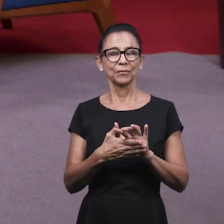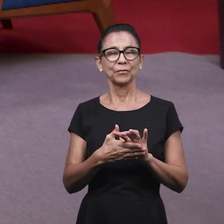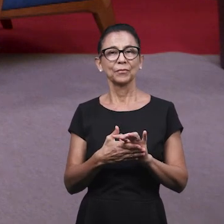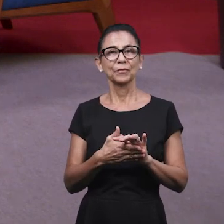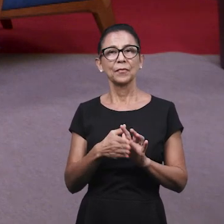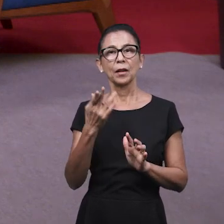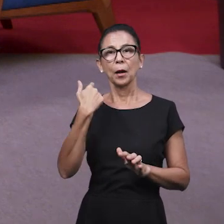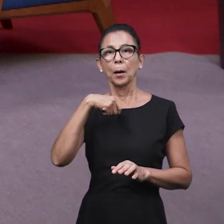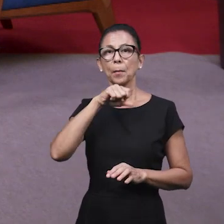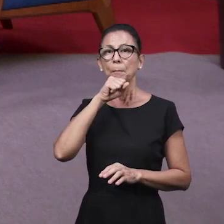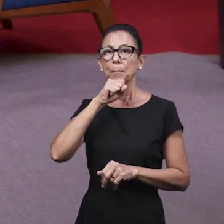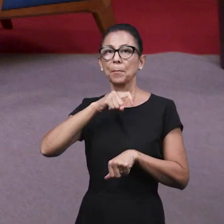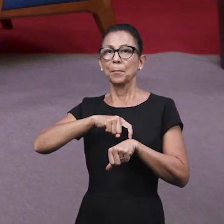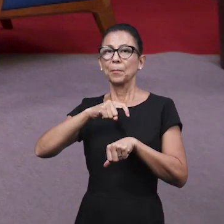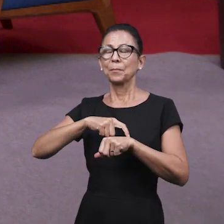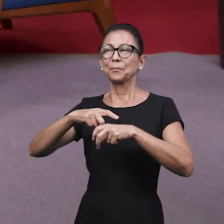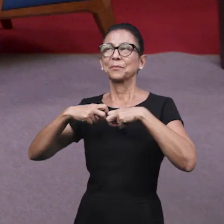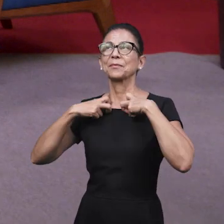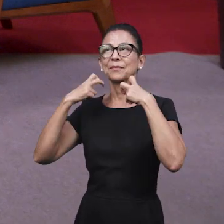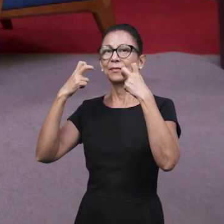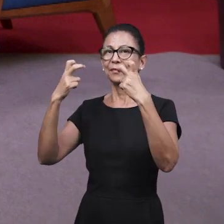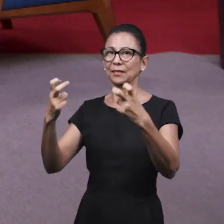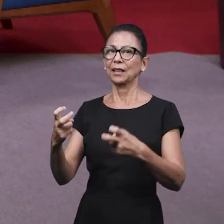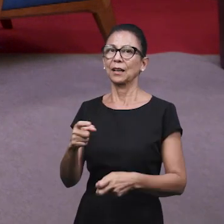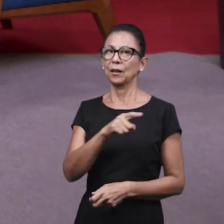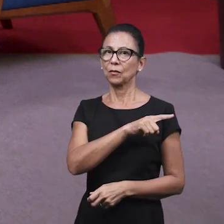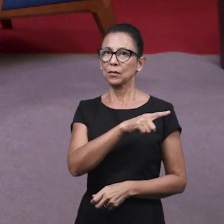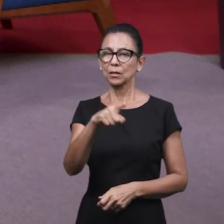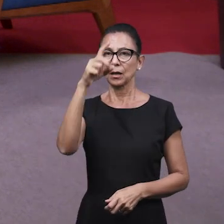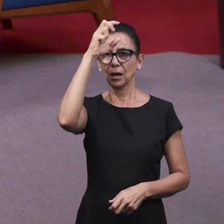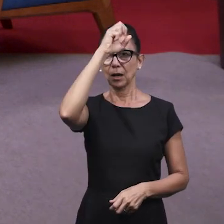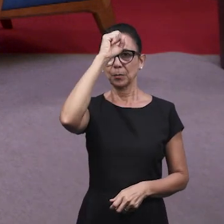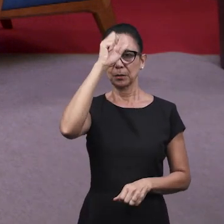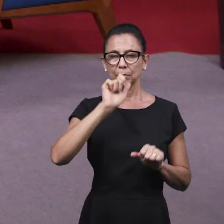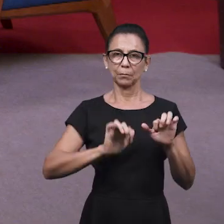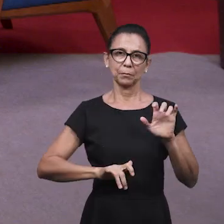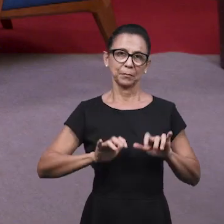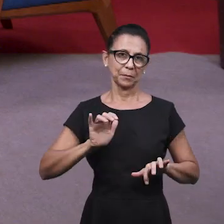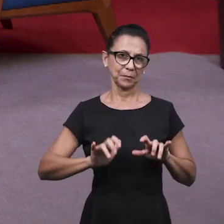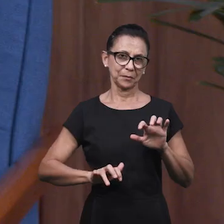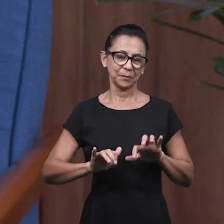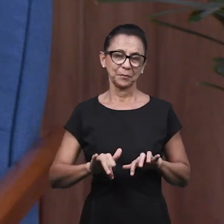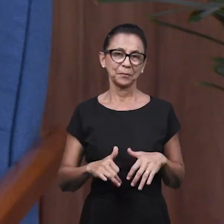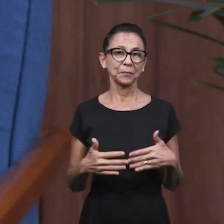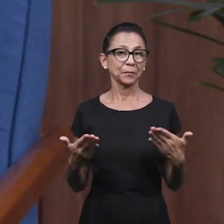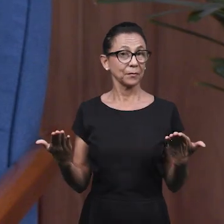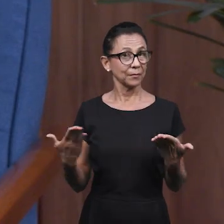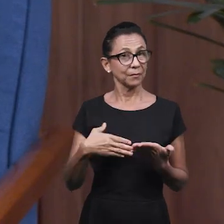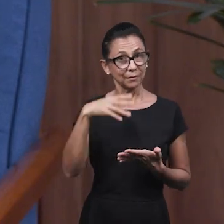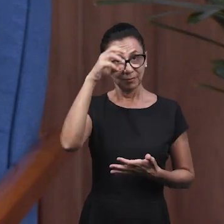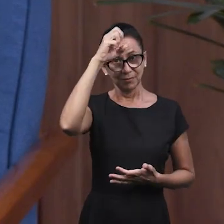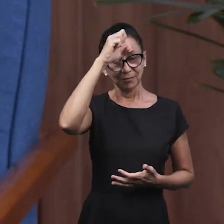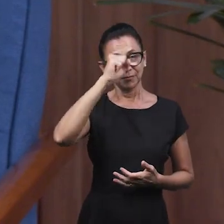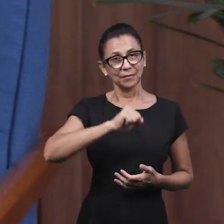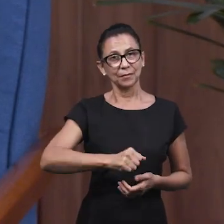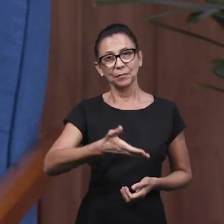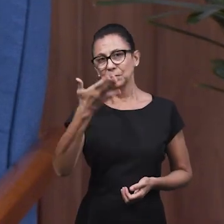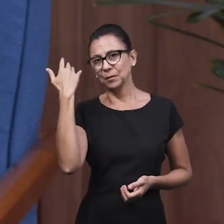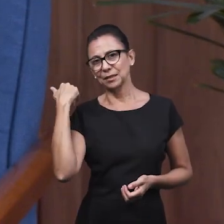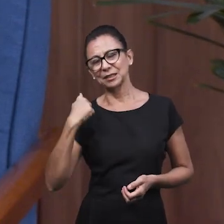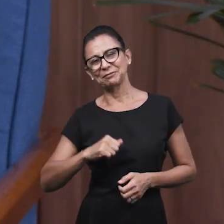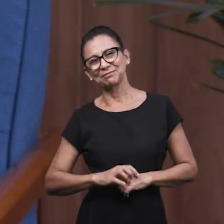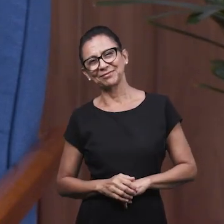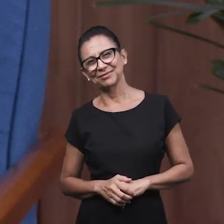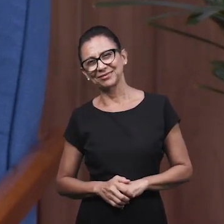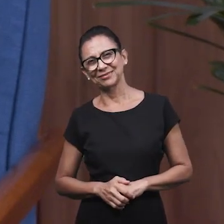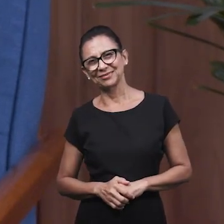la louange Père. Je prie à toi. Pour ceux qui sont en train d'apprendre à jouer le clavier, pour cela, prenez votre instrument